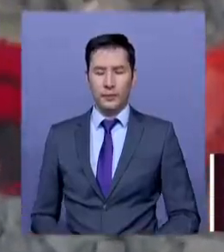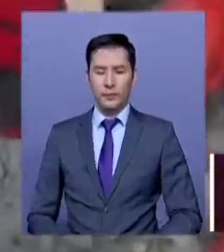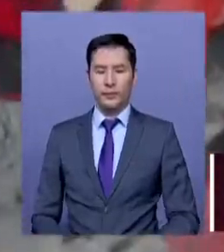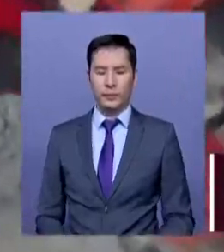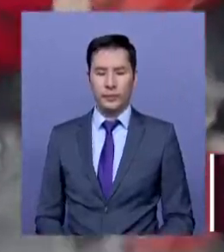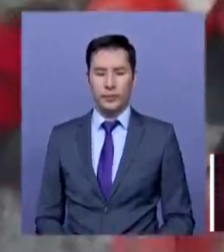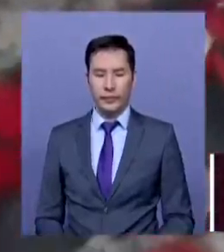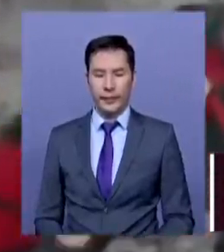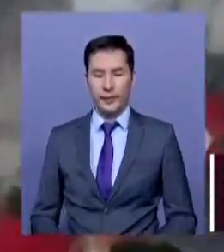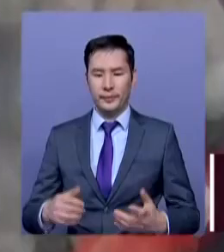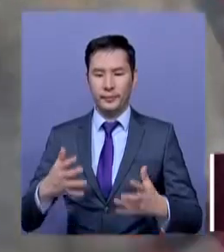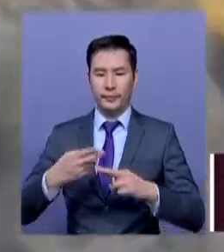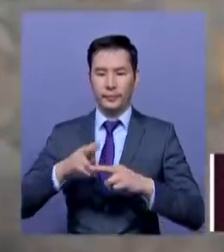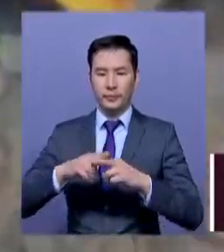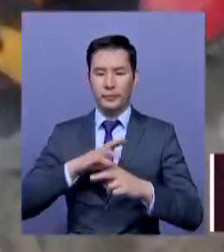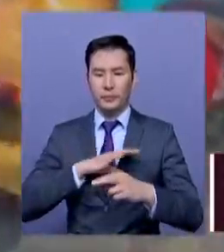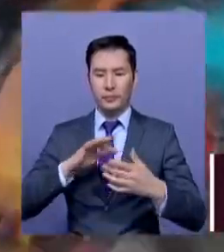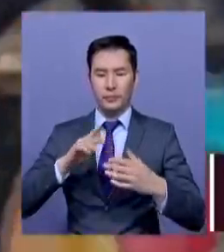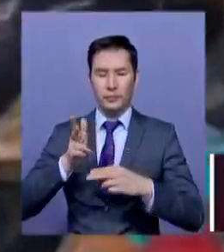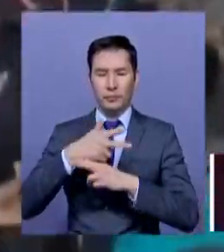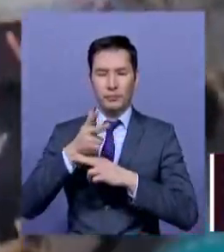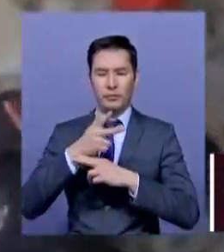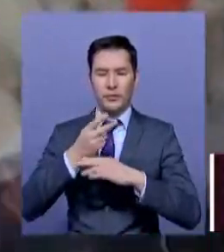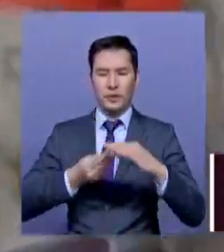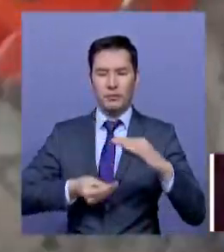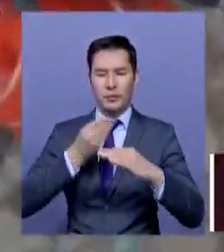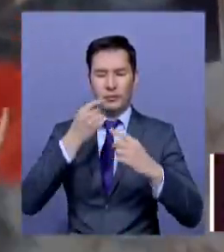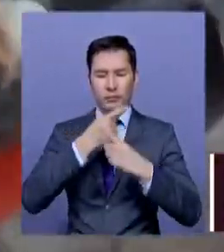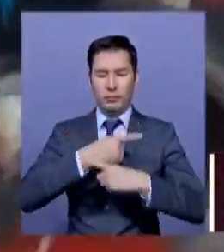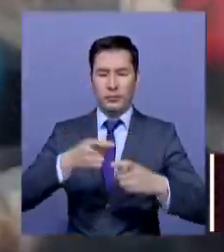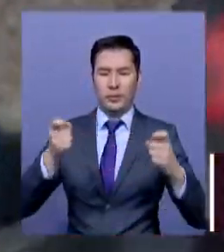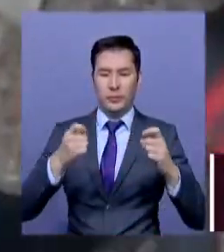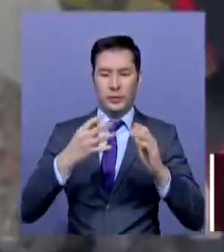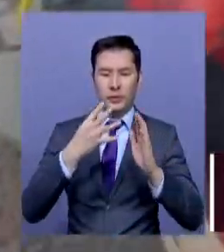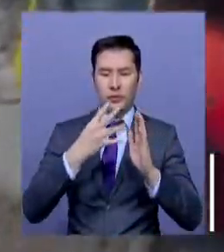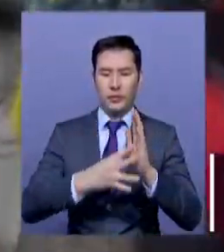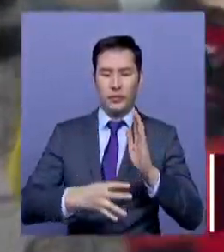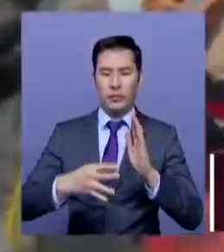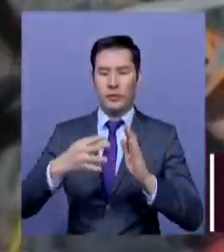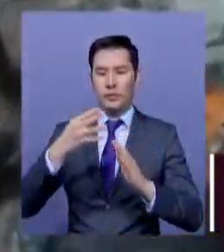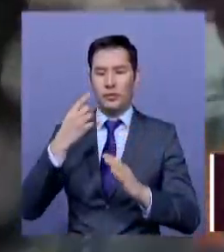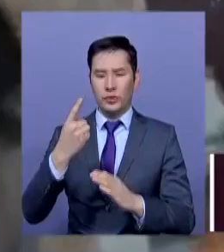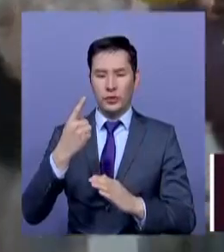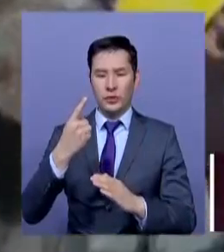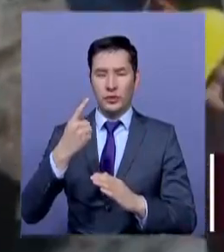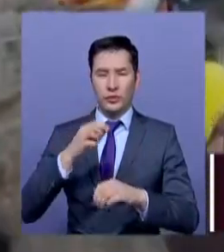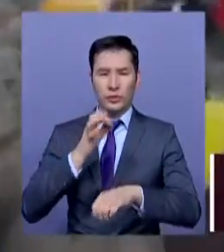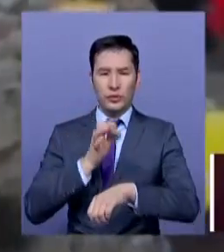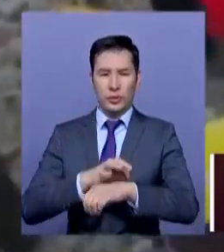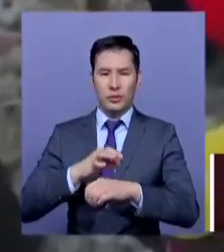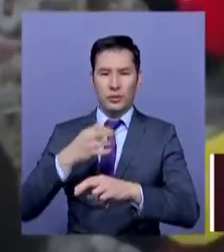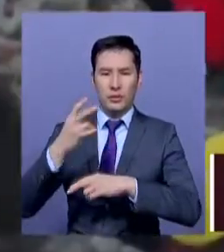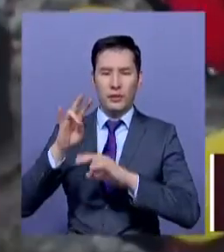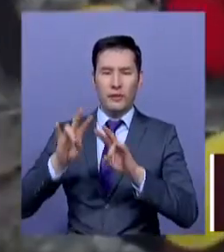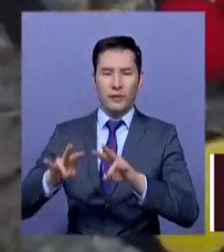Қасқағым сәтте барлық желіге тараған бұл видео жұртты елең еткізді. 91 сағат қиранды астында қалған 3 жасар қызды құтқарушылар